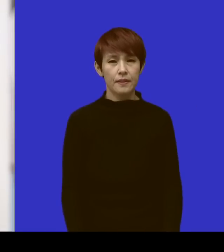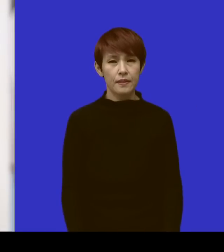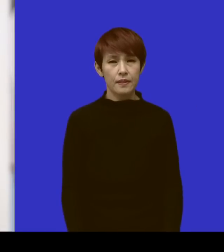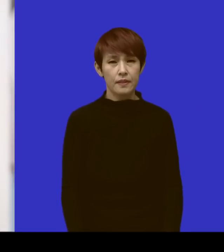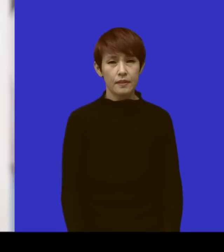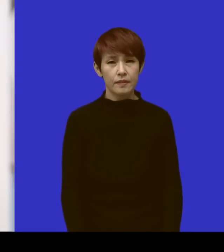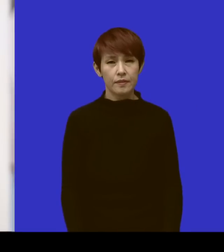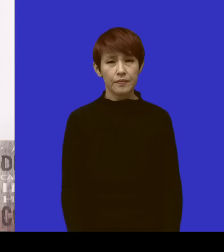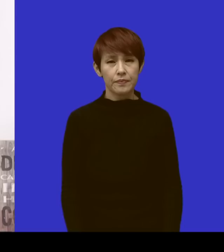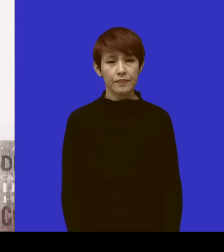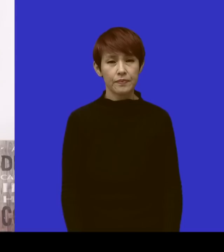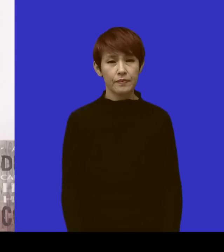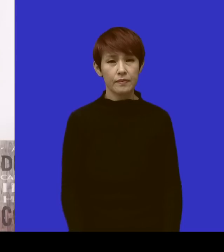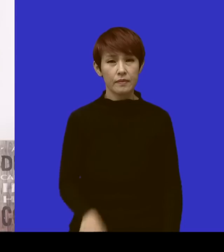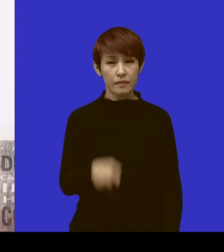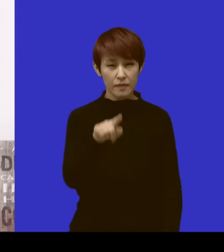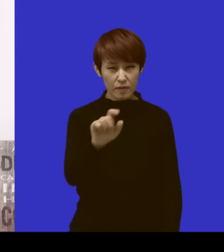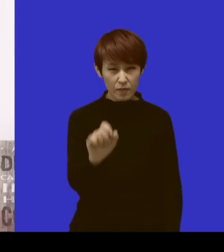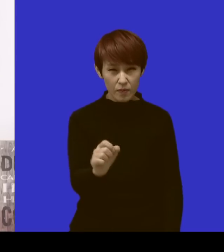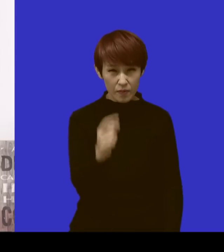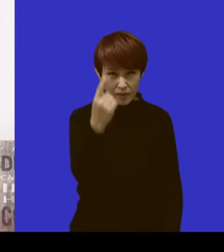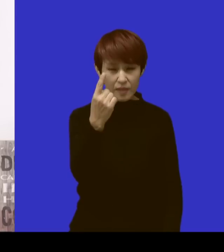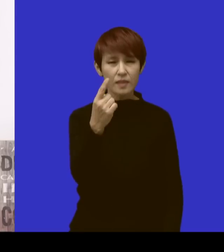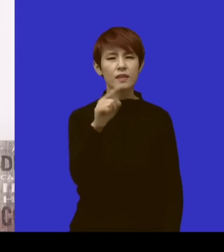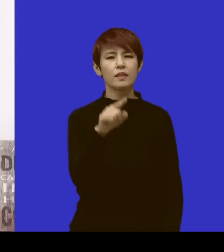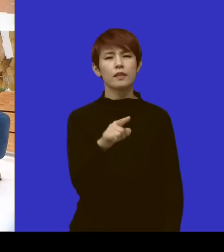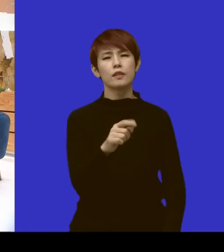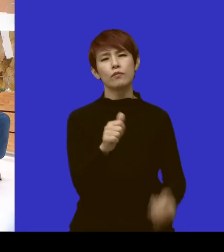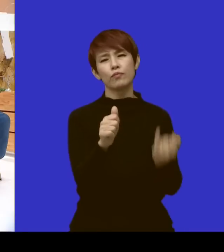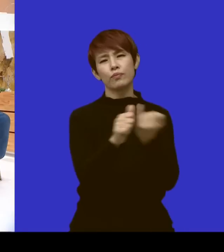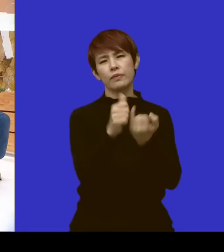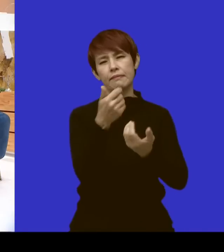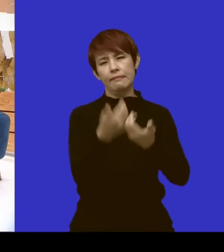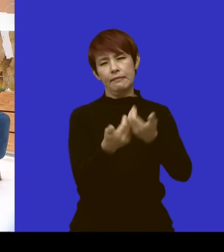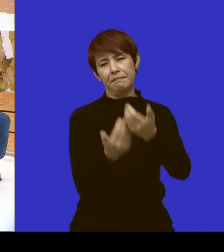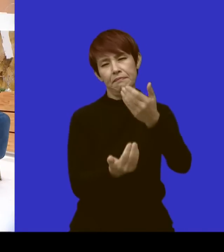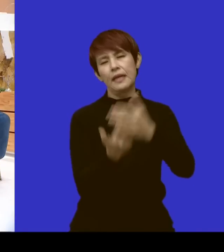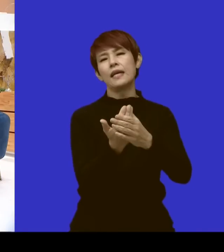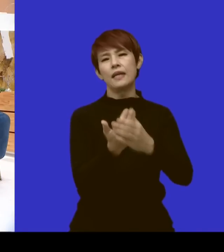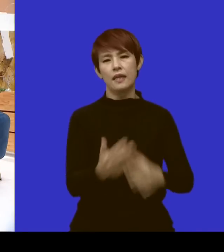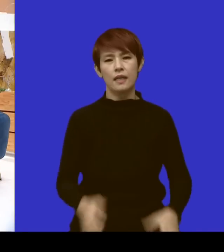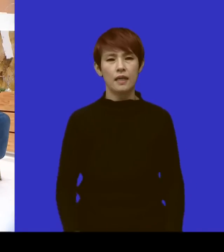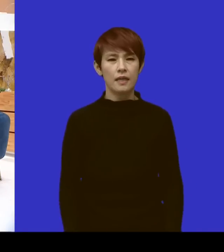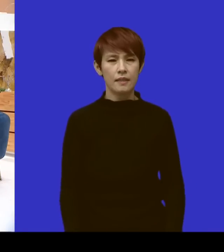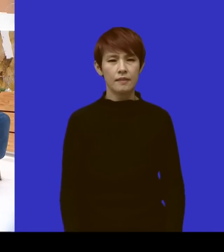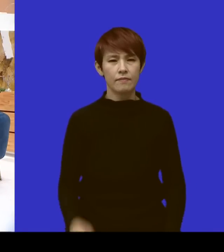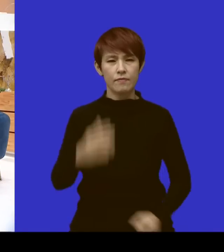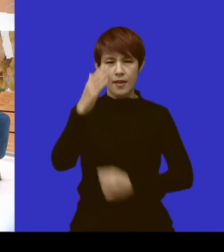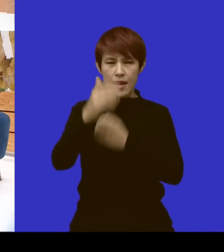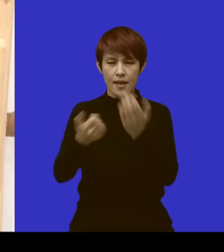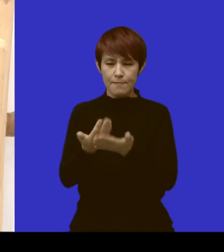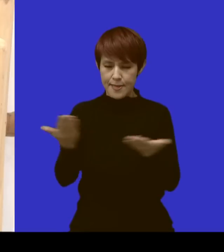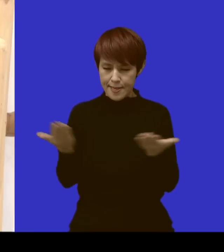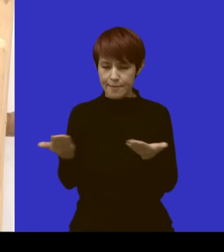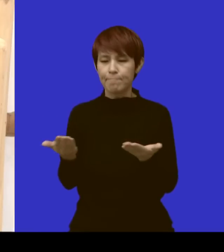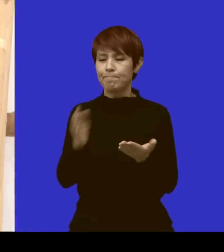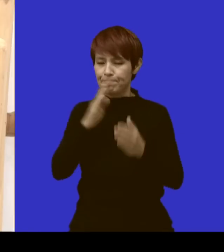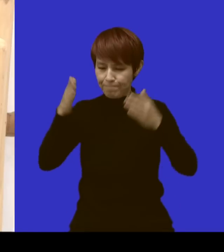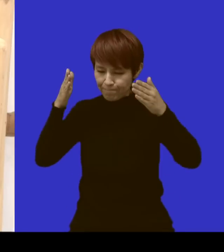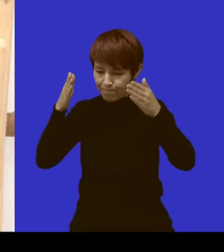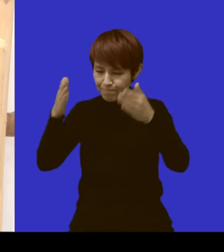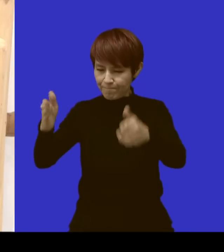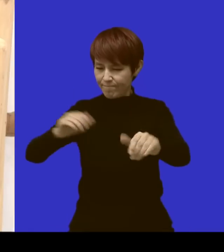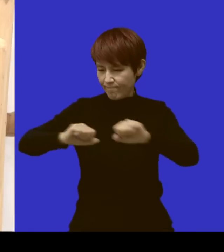이제 나중에 저희 가정이 막 흔들리는 경우까지 이제 생겼더라고요. 그러니까 사역이라고 정말 열심히 살았는데